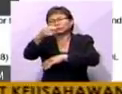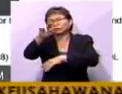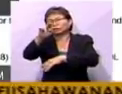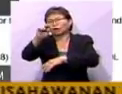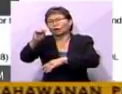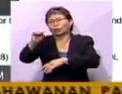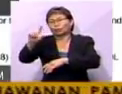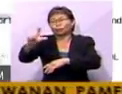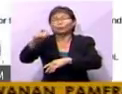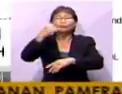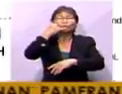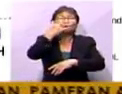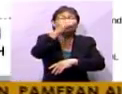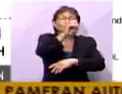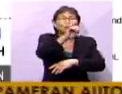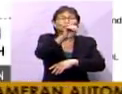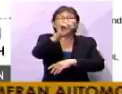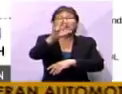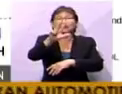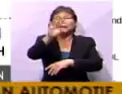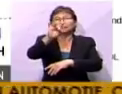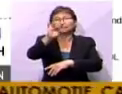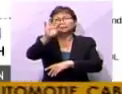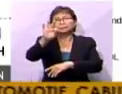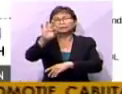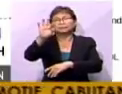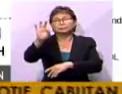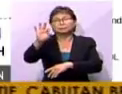Abdullah di talian